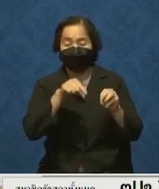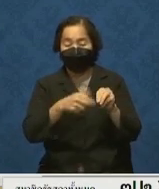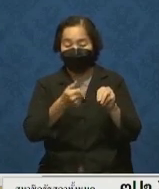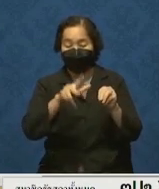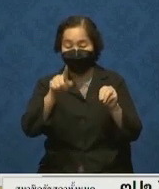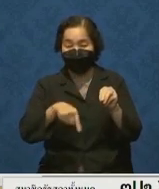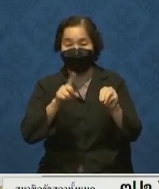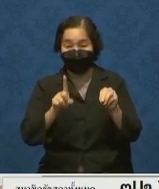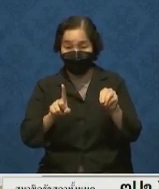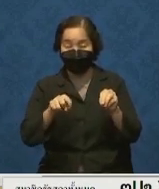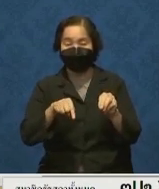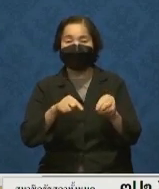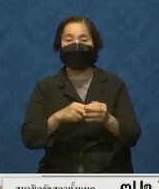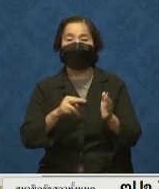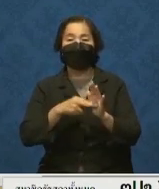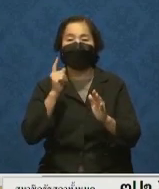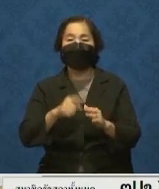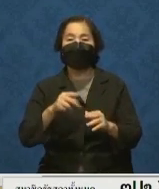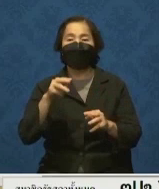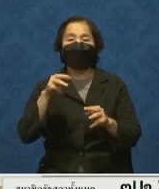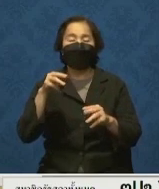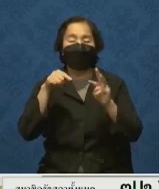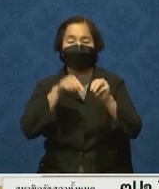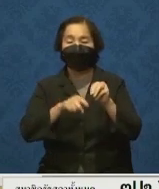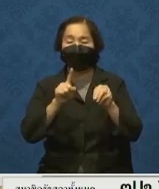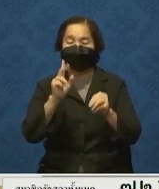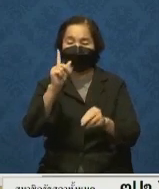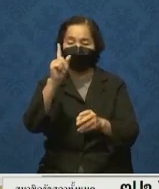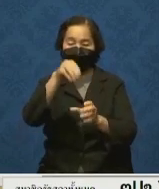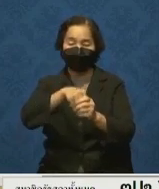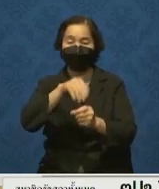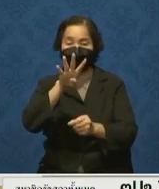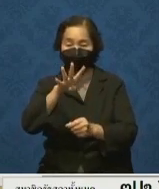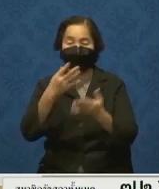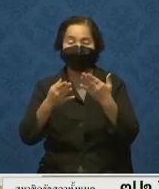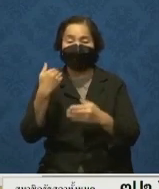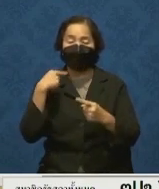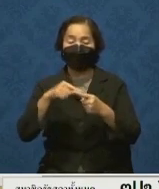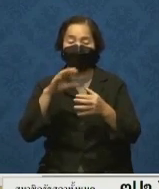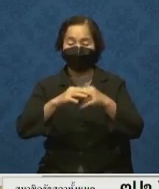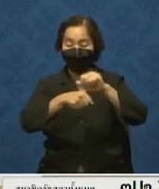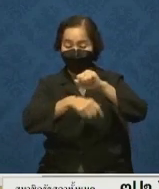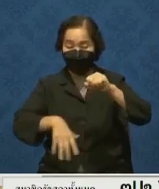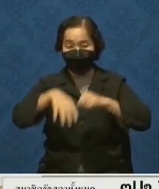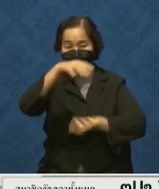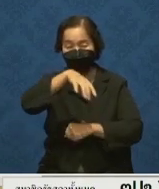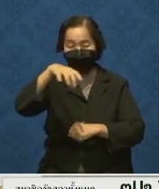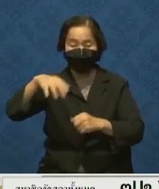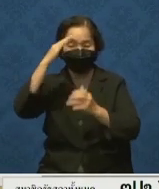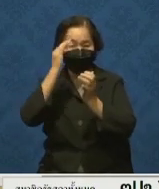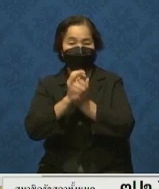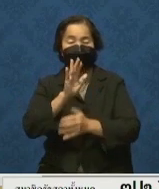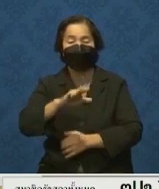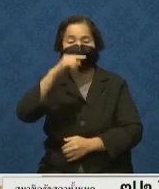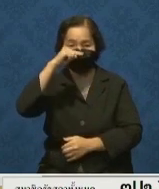1s นะถือเป็นมาตา 1ใน 4ที่จะเป็การปากหมุด รปแบบโครงสร้างขององคกรตำรวจของปเทศไย